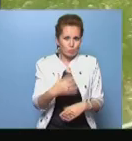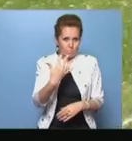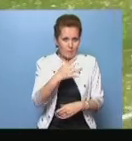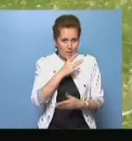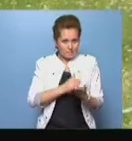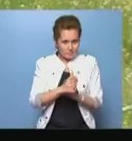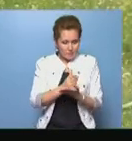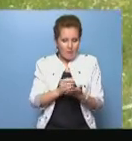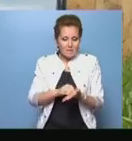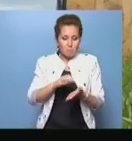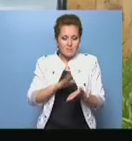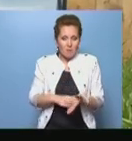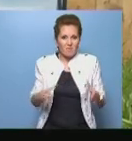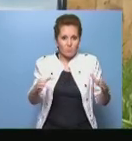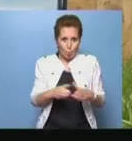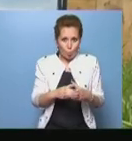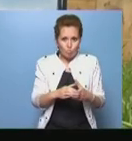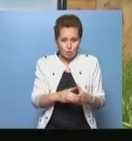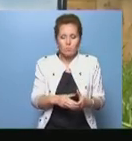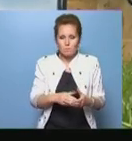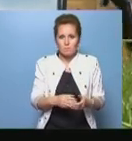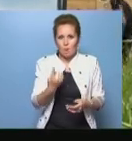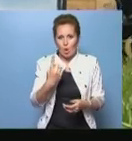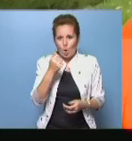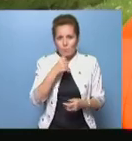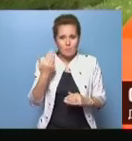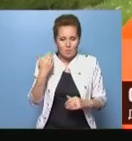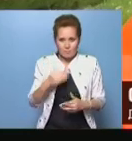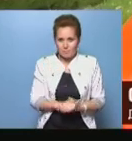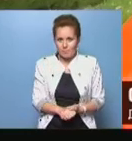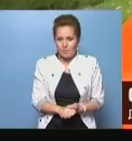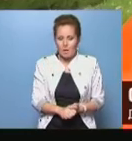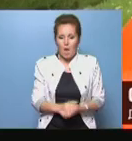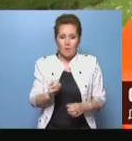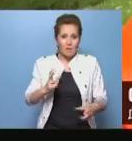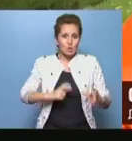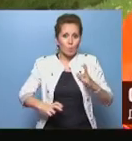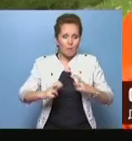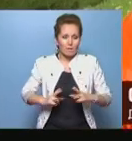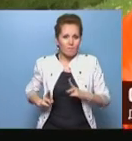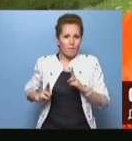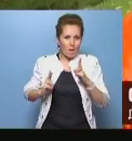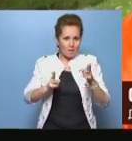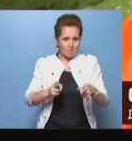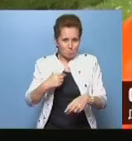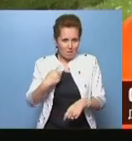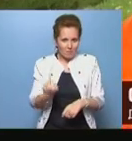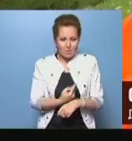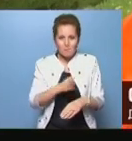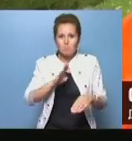записался только год назад. Свой первый выезд на пожар помнит до сих пор. Можно сказать, как студент еще выехал первый раз, да, без